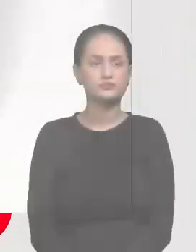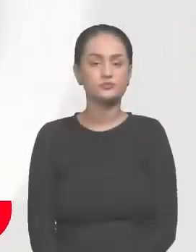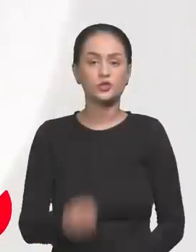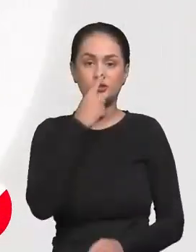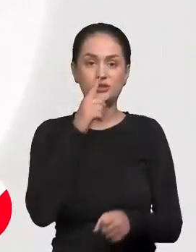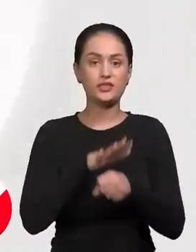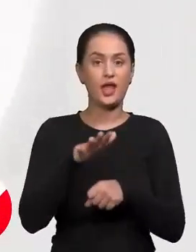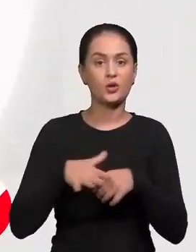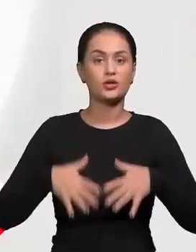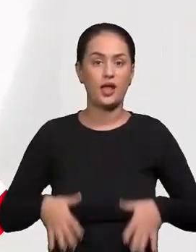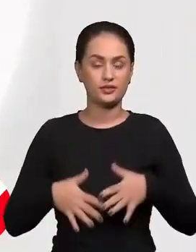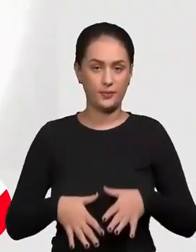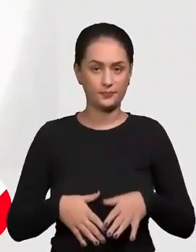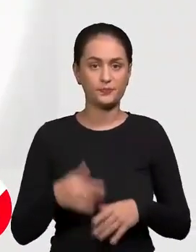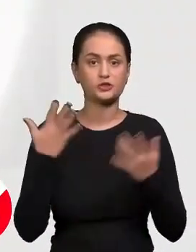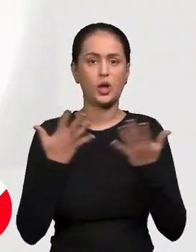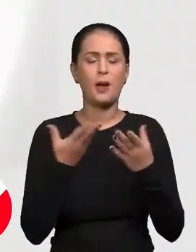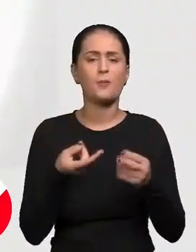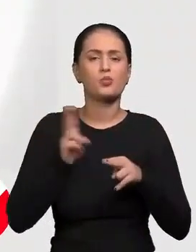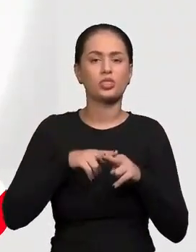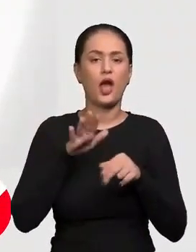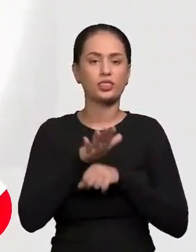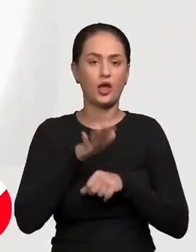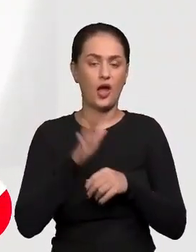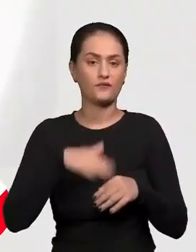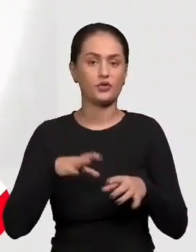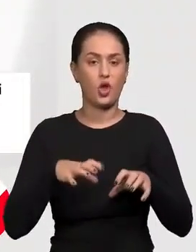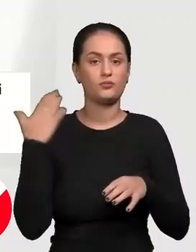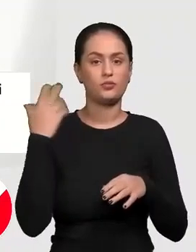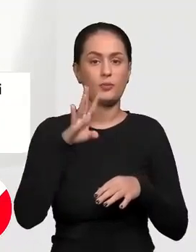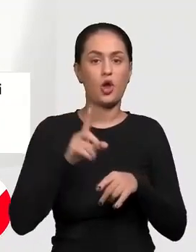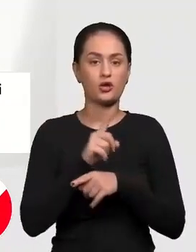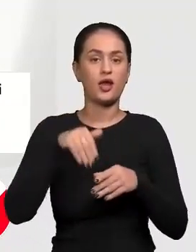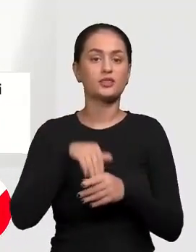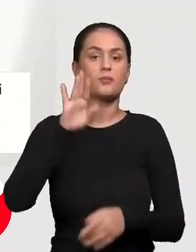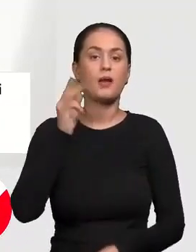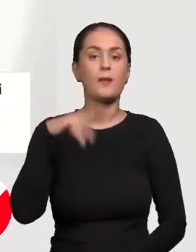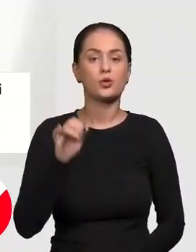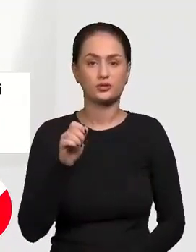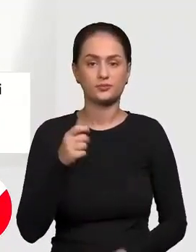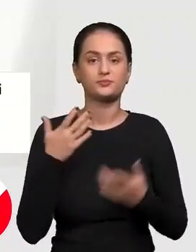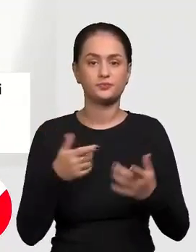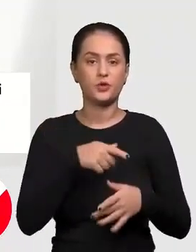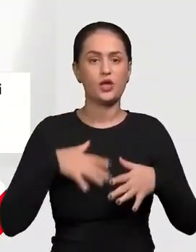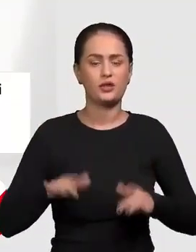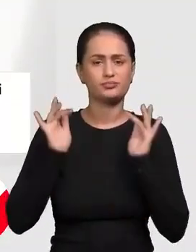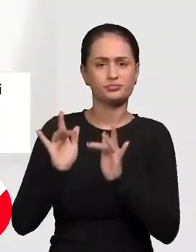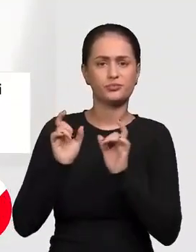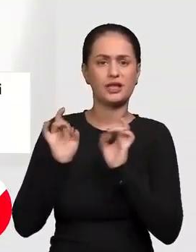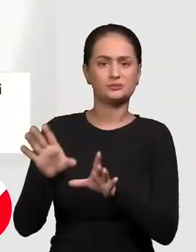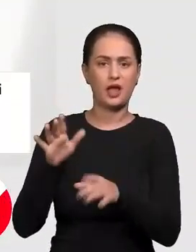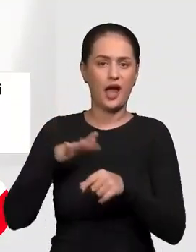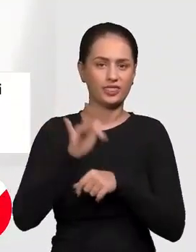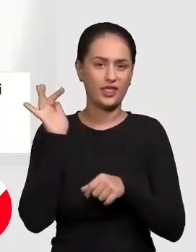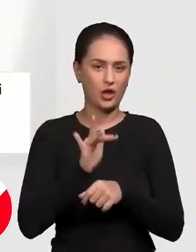Rusia atacă Ucraina pe șase direcții cele mai intense atacuri au avut loc în ultimele 24 de ore În bahmut în timp ce respingă